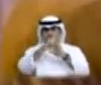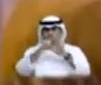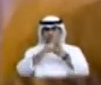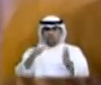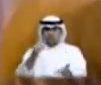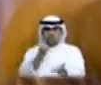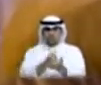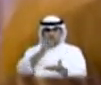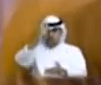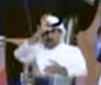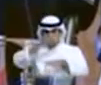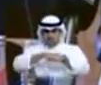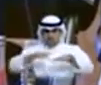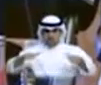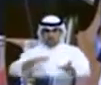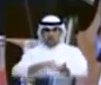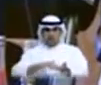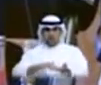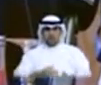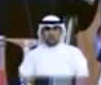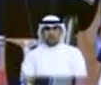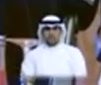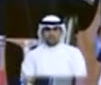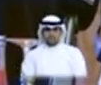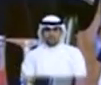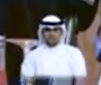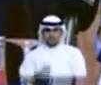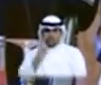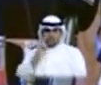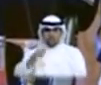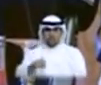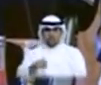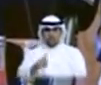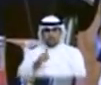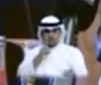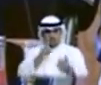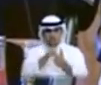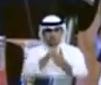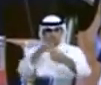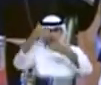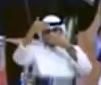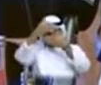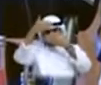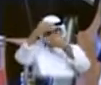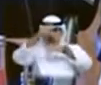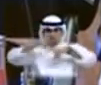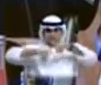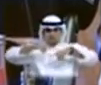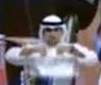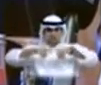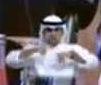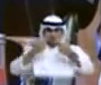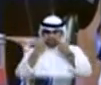المتعلقة بالأمن الإقليمي. فإن مواجهة التطرف والإرهاب مسؤولية جماعية مشتركة بين كافة مكونات